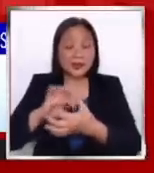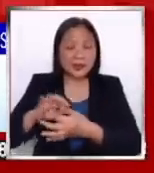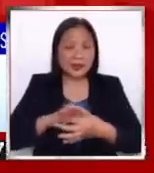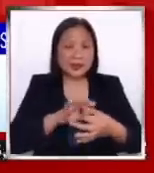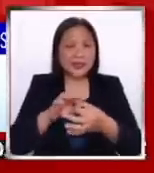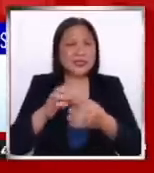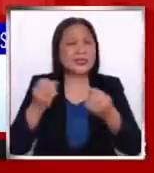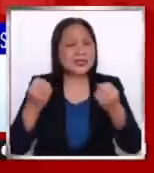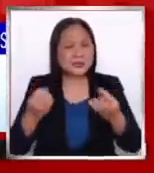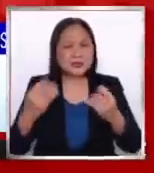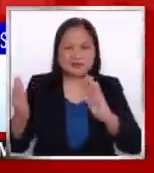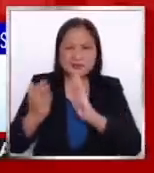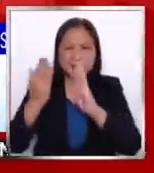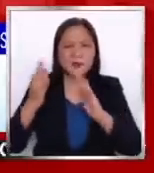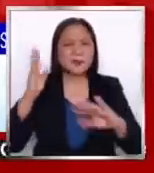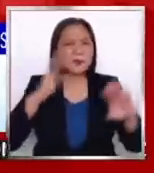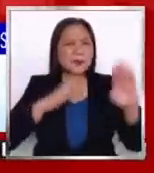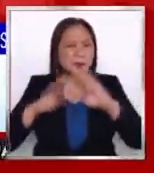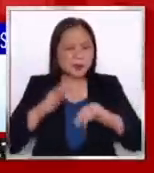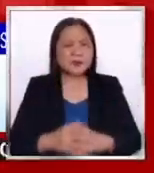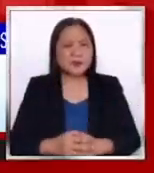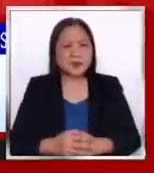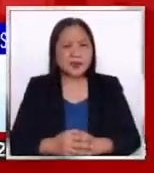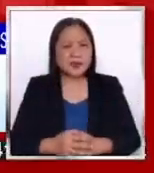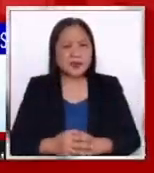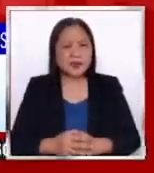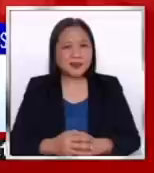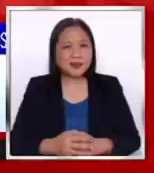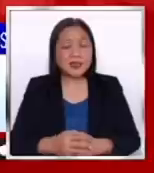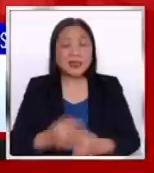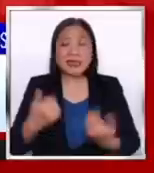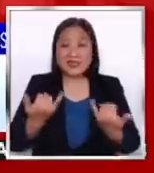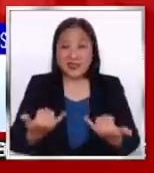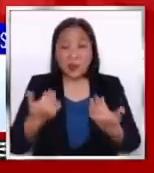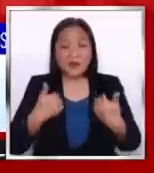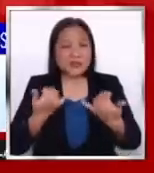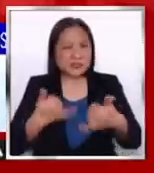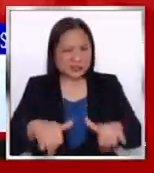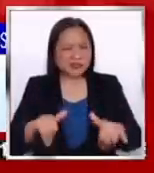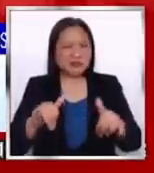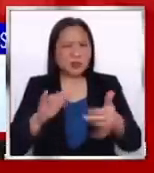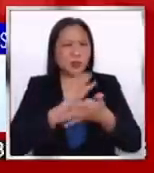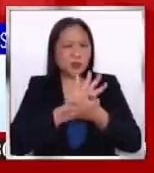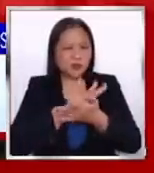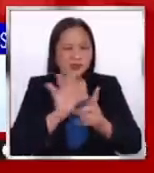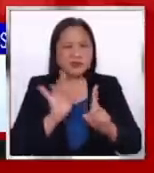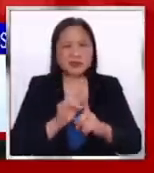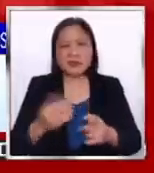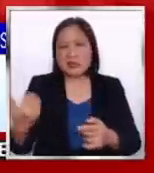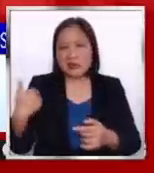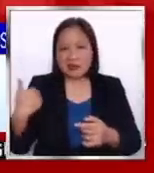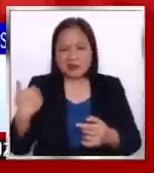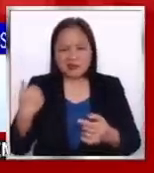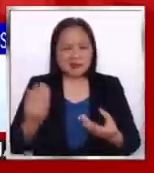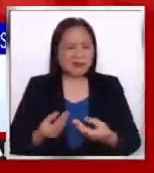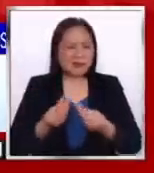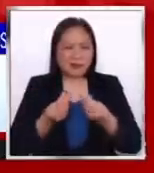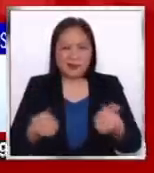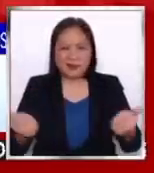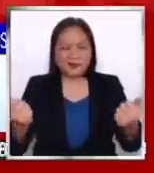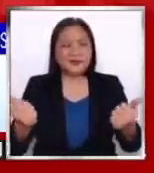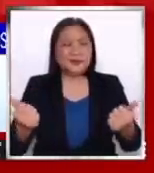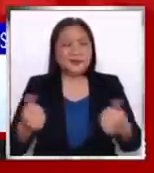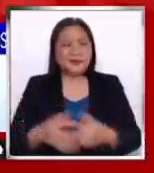ang daming haharaping problema. Nasa gitna pa tayo, Miguel, ng pandemya, hindi pa tayo nakakalabas. At ang dami pang